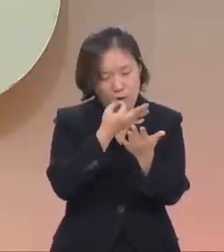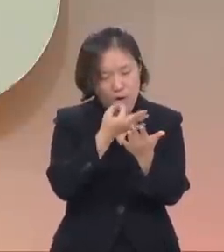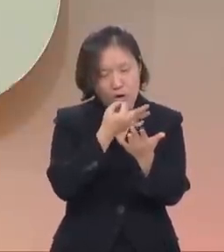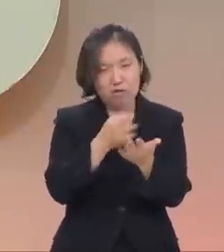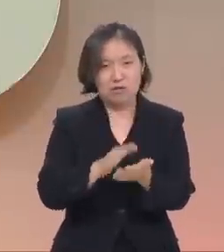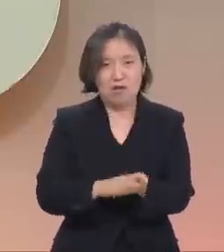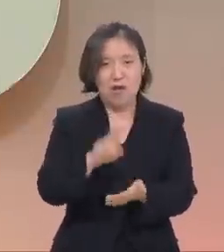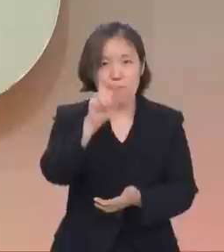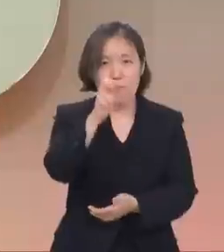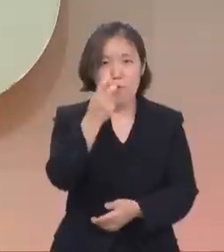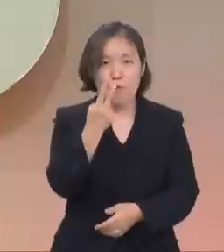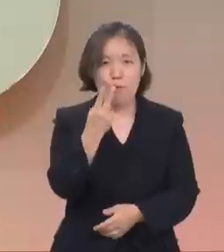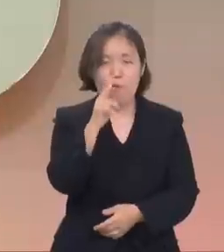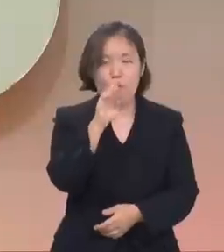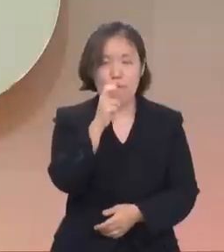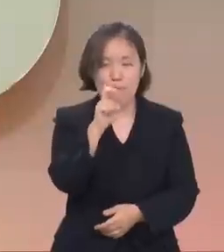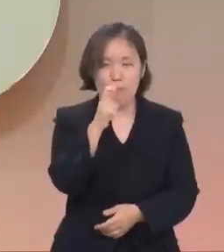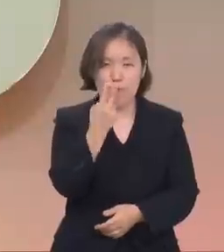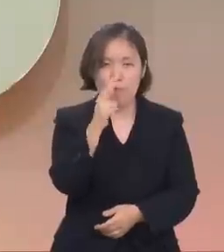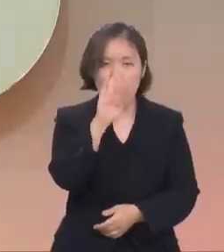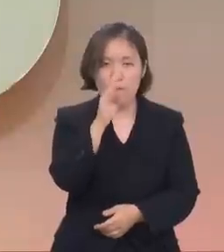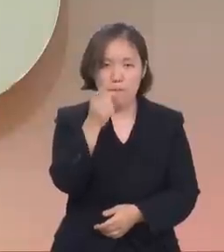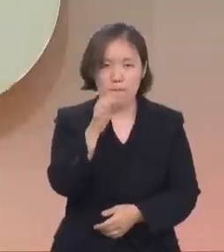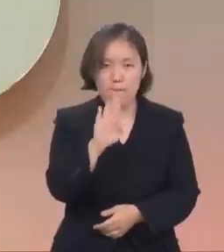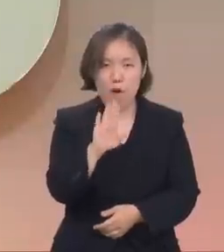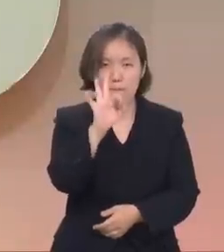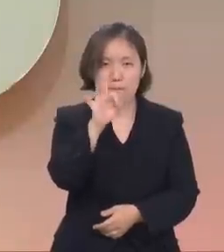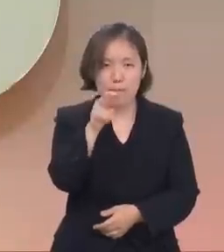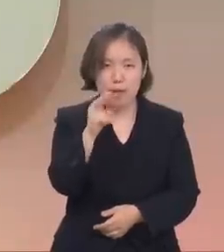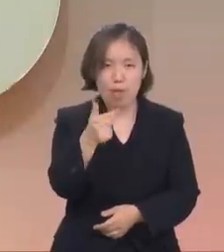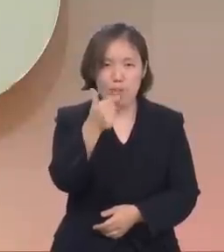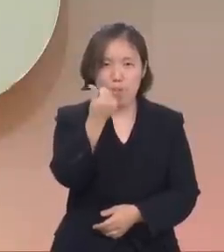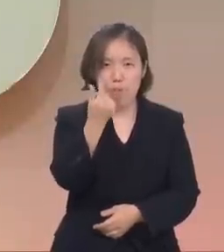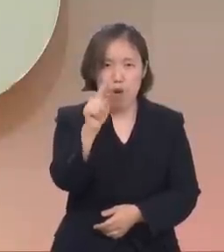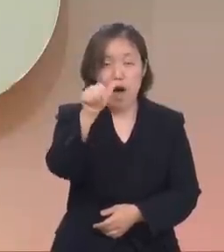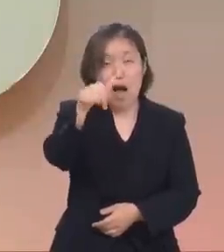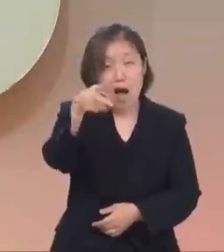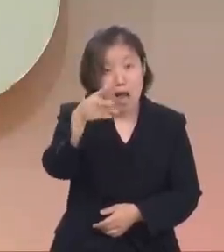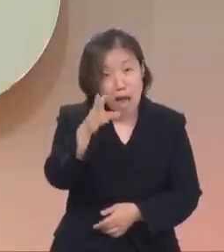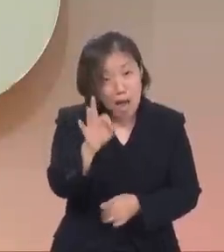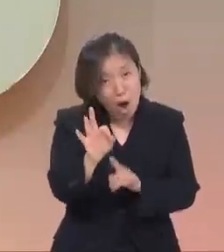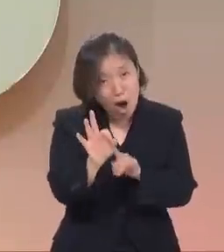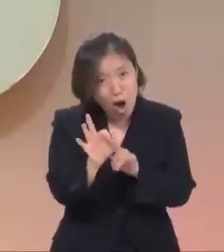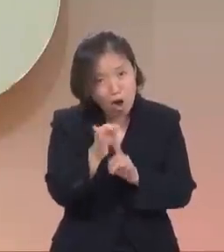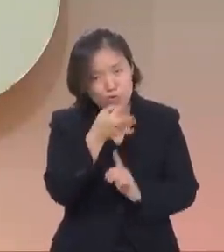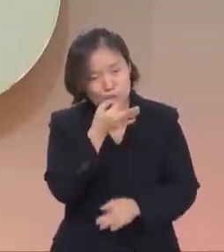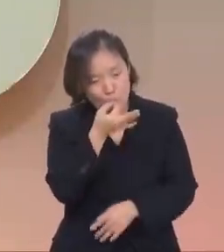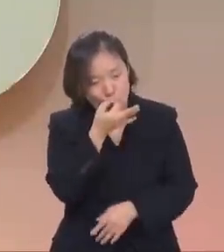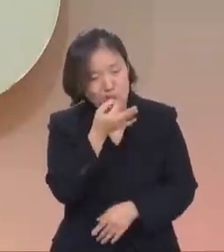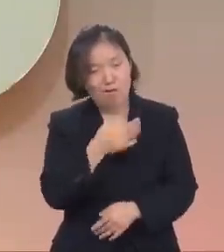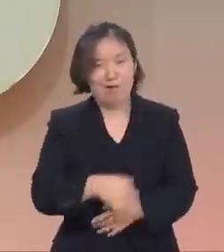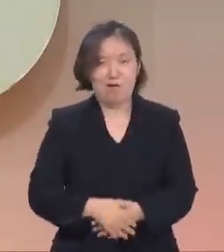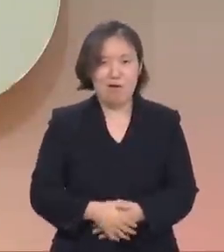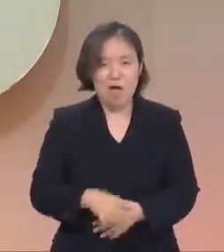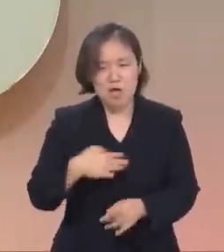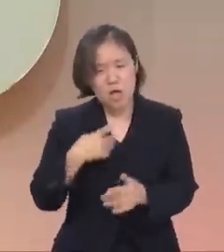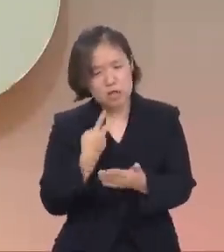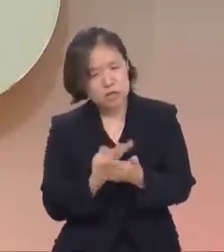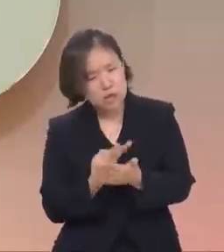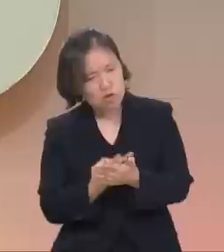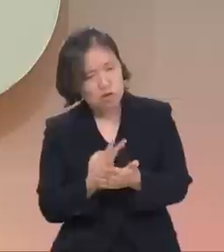법화경 묘법연화경 물론 뭐 쓰러진 상태라서 책을 쓰러진